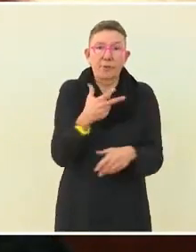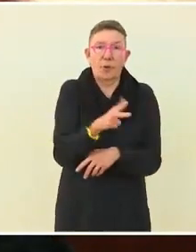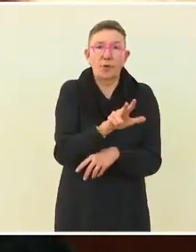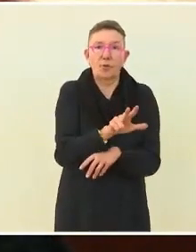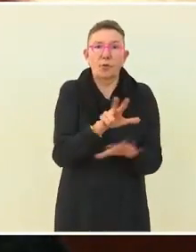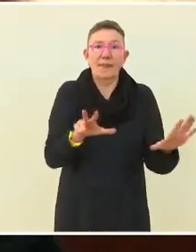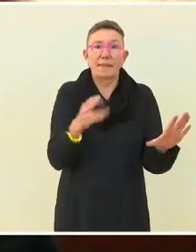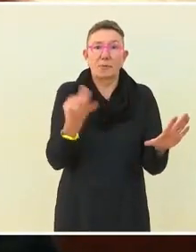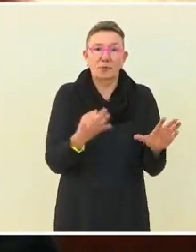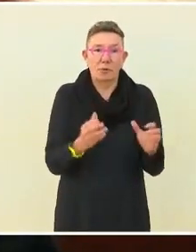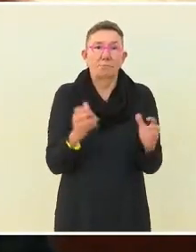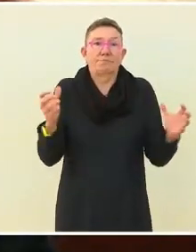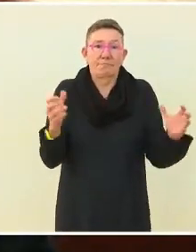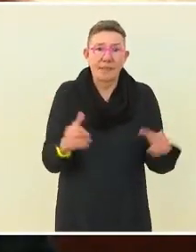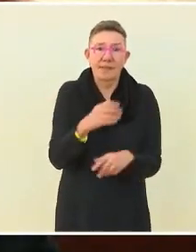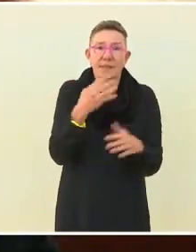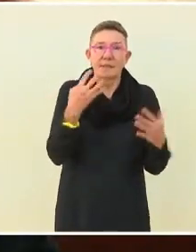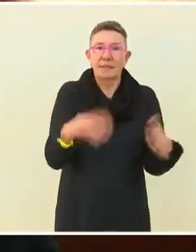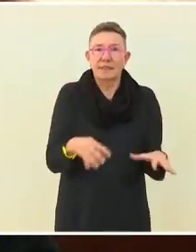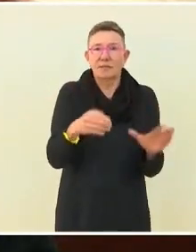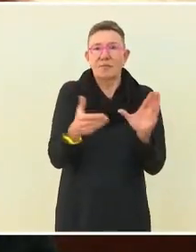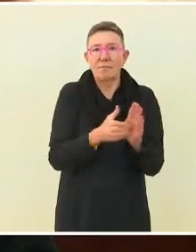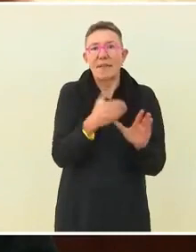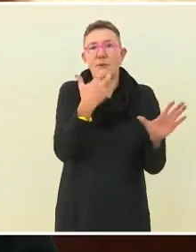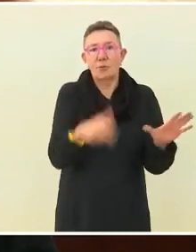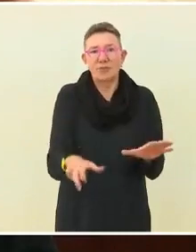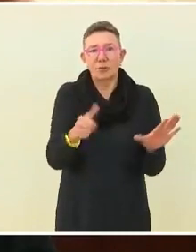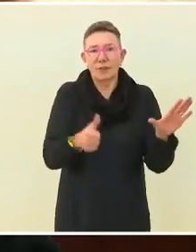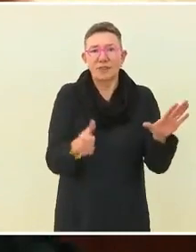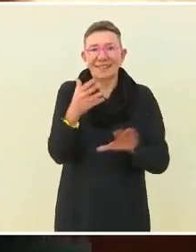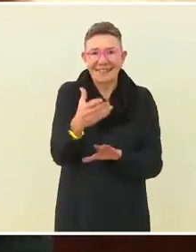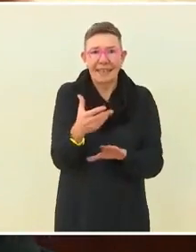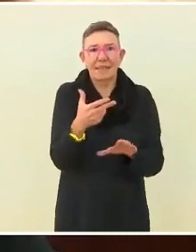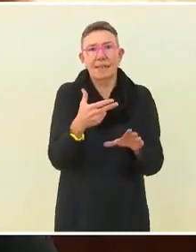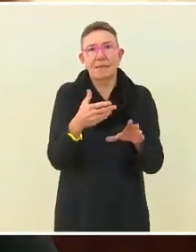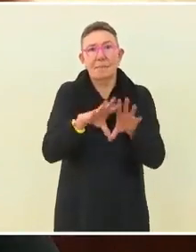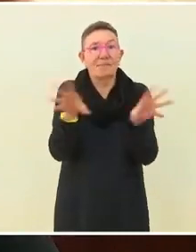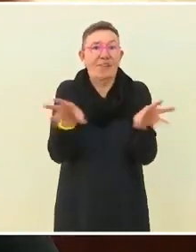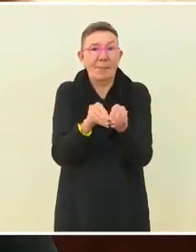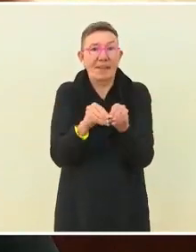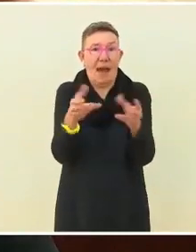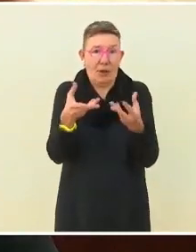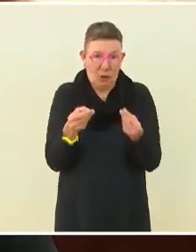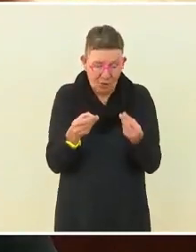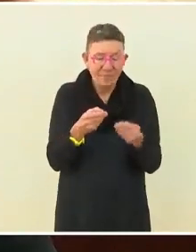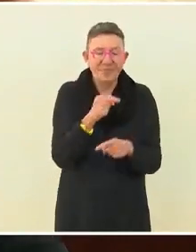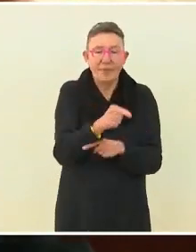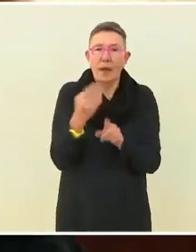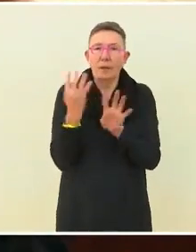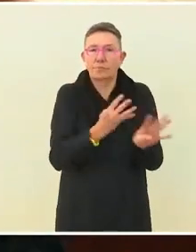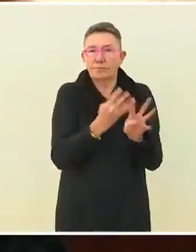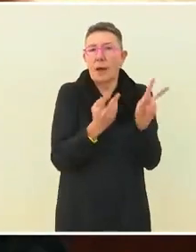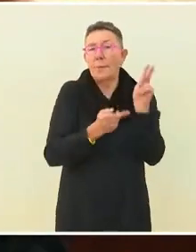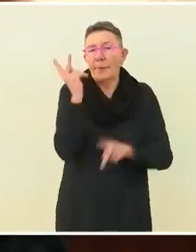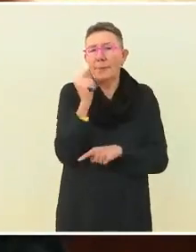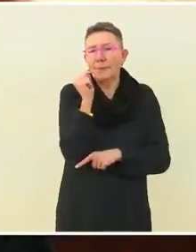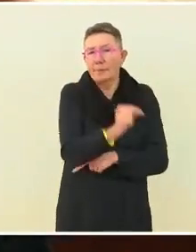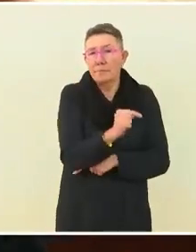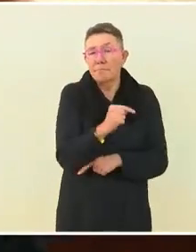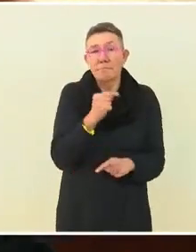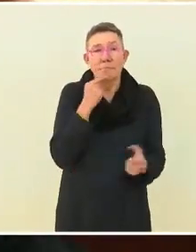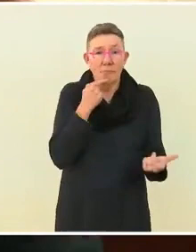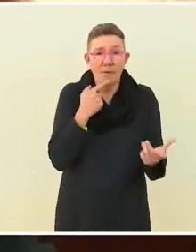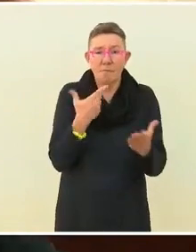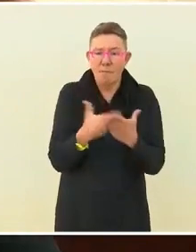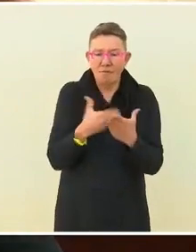2023. 19 855 ménages accueillis. Une augmentation de la fréquentation qui témoigne de